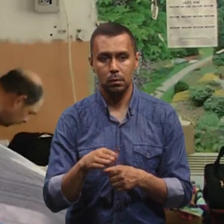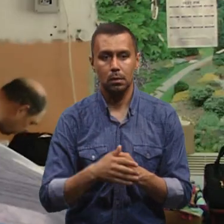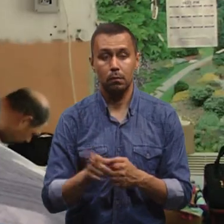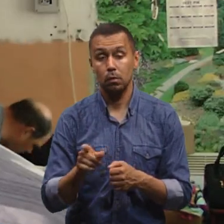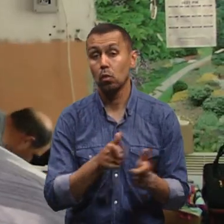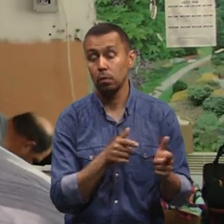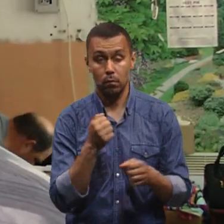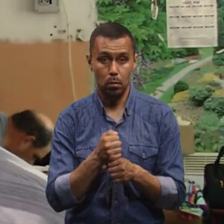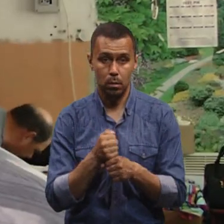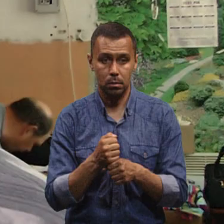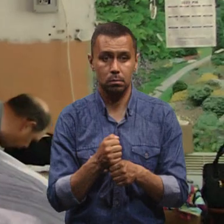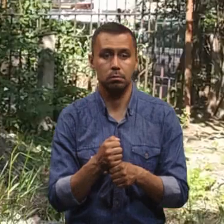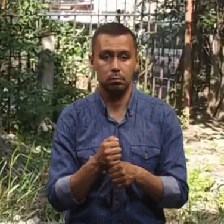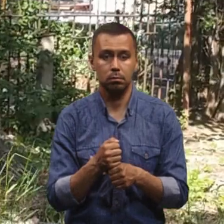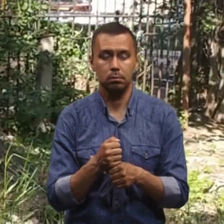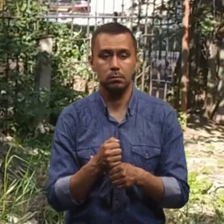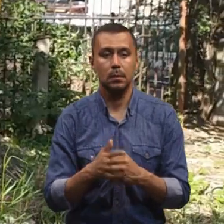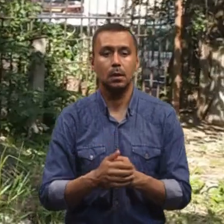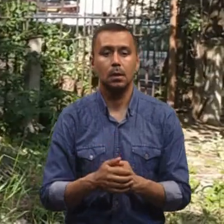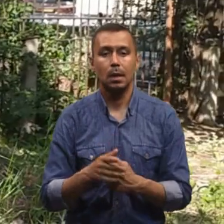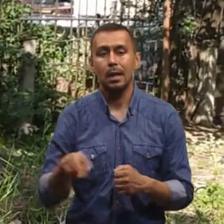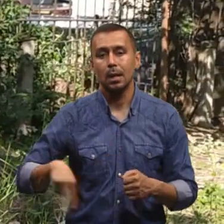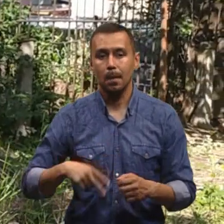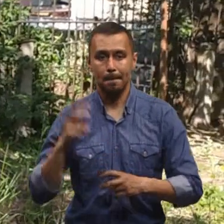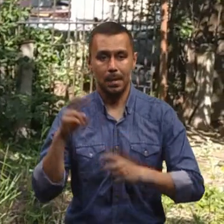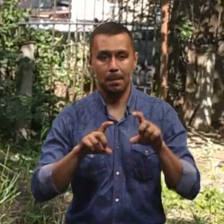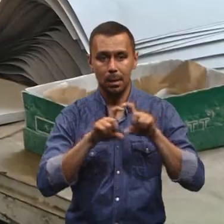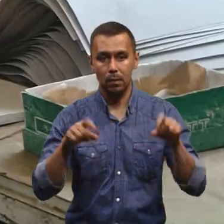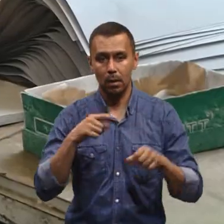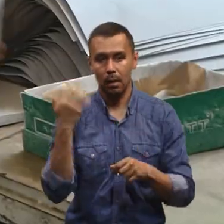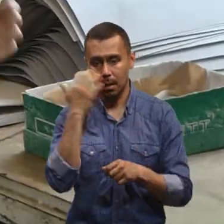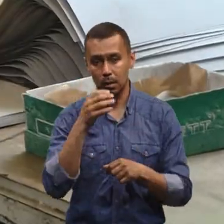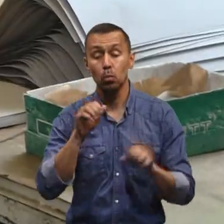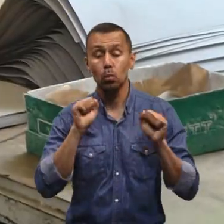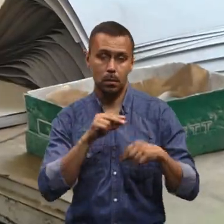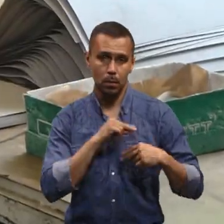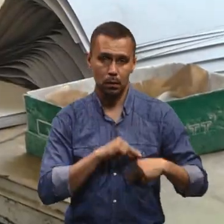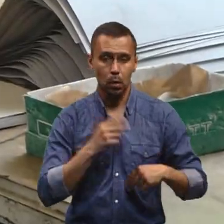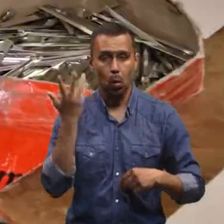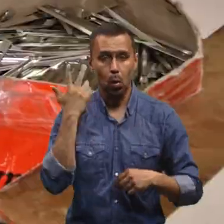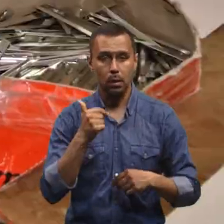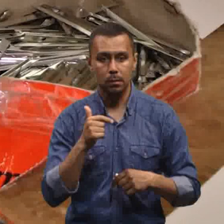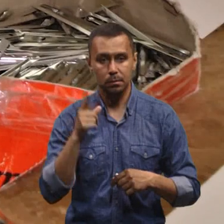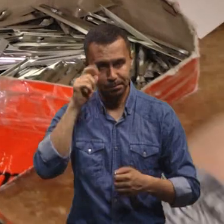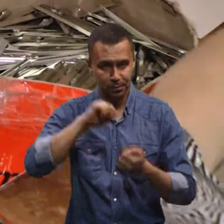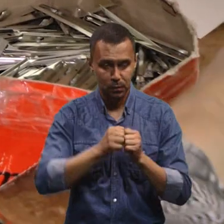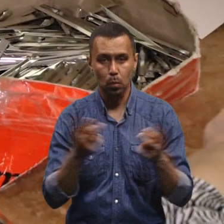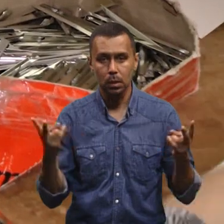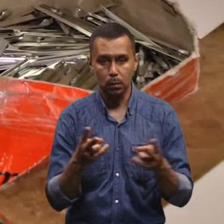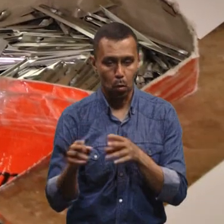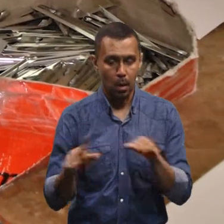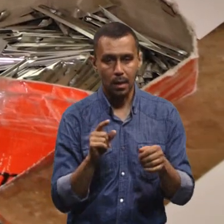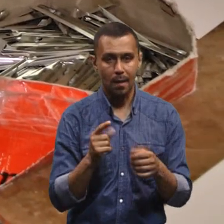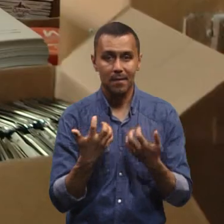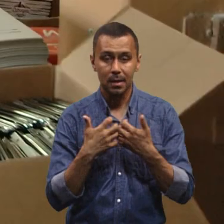вони готові робити, братися за будь-що. Директорка підприємства Оксана Дарових каже, незрячі можуть працювати, коли засвоять потрібну операцію на